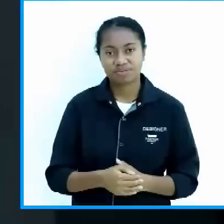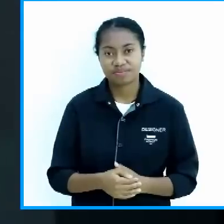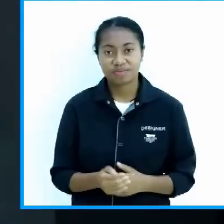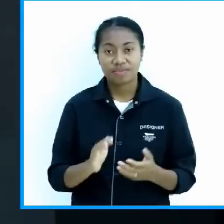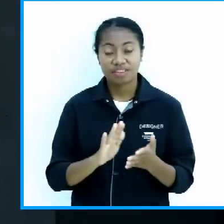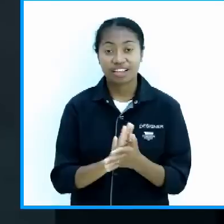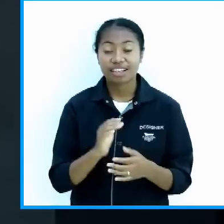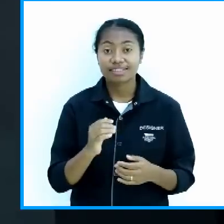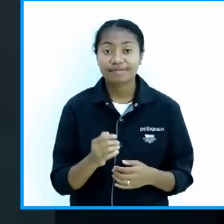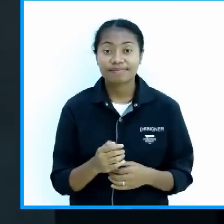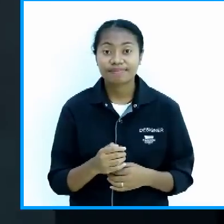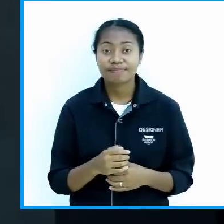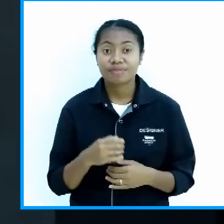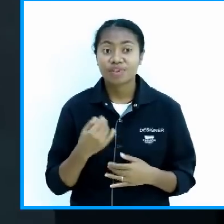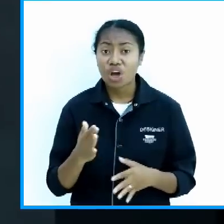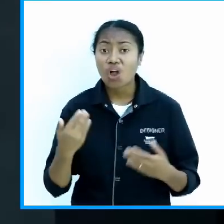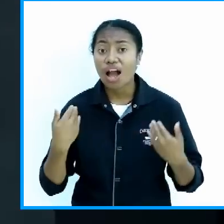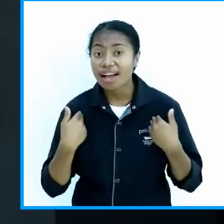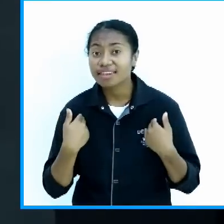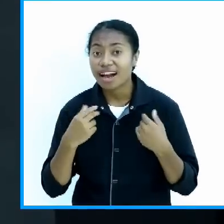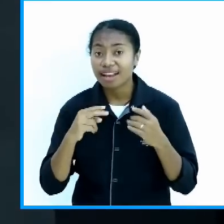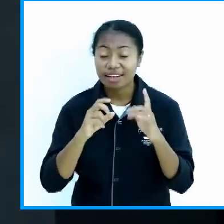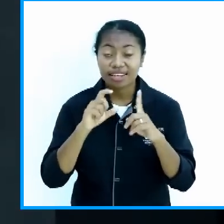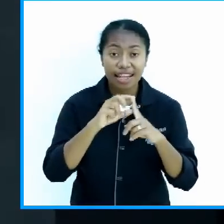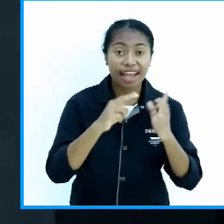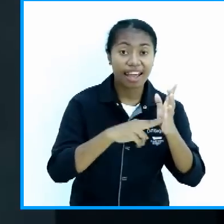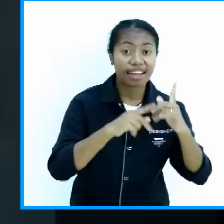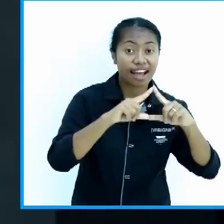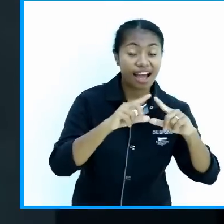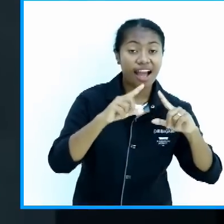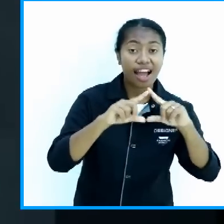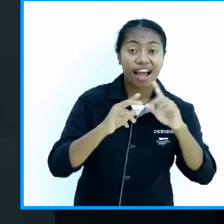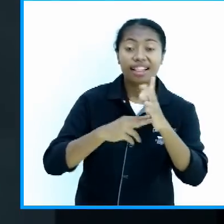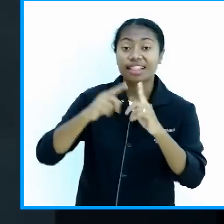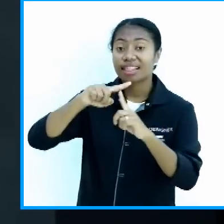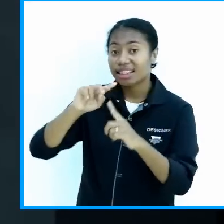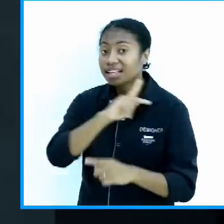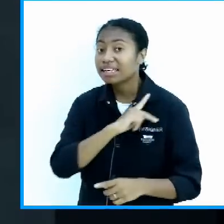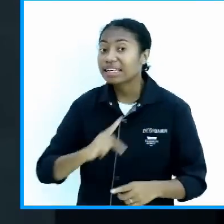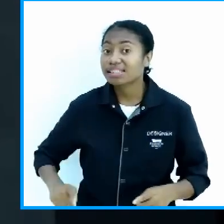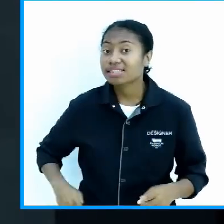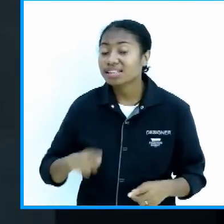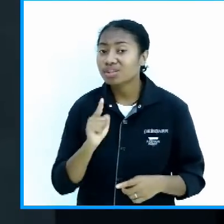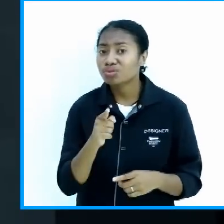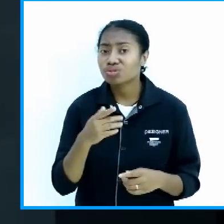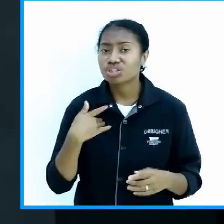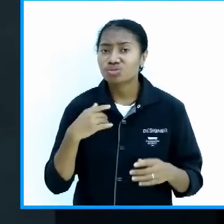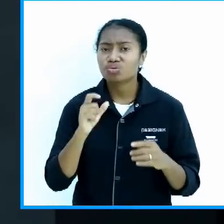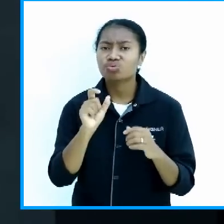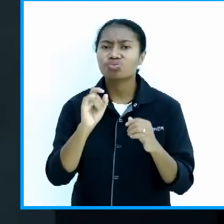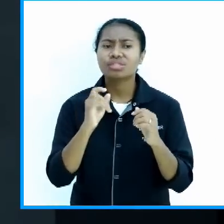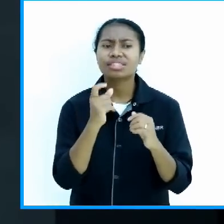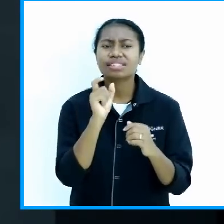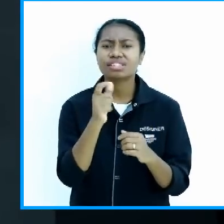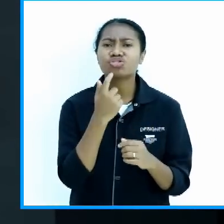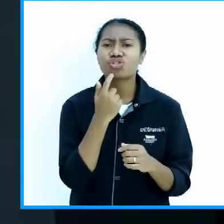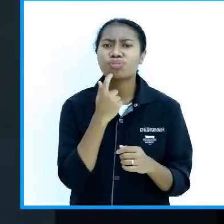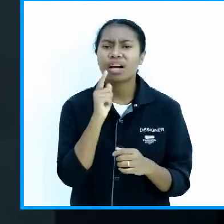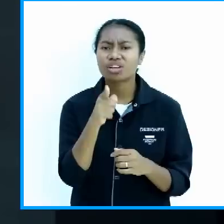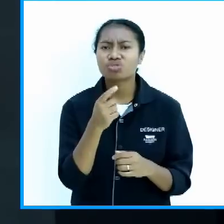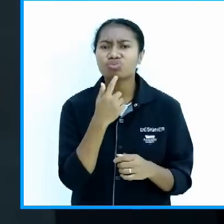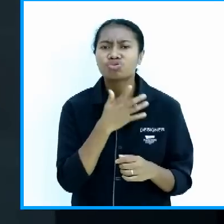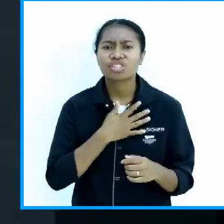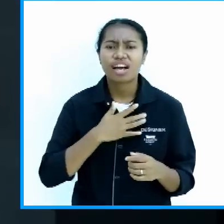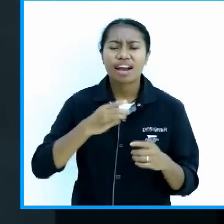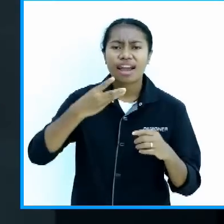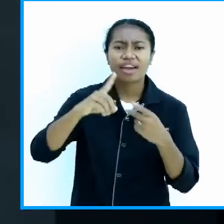kalau misalnya ada DNA antikris, waktu dilakukan uji klinis tadi yang tahap 1, tahap 2, tahap 3, itu pasti akan menimbulkan efek dan pasti akan